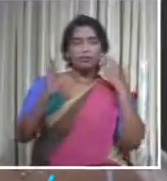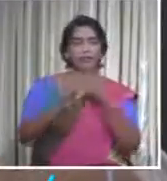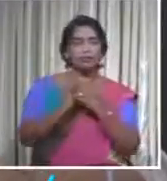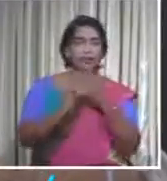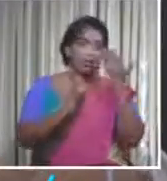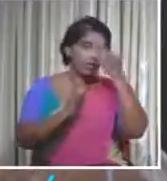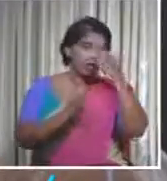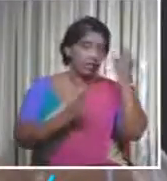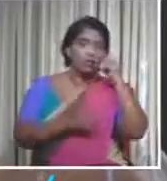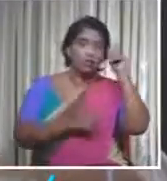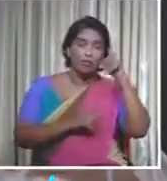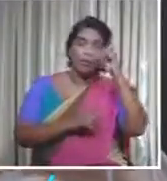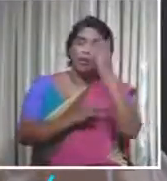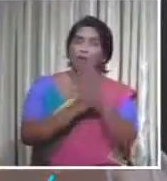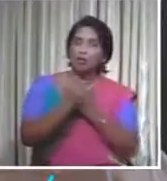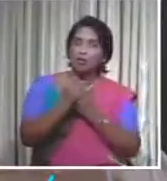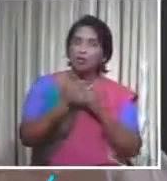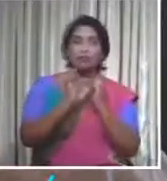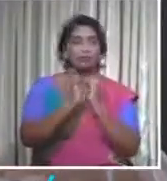इंडिया